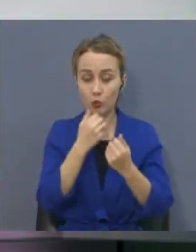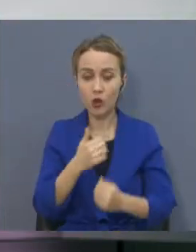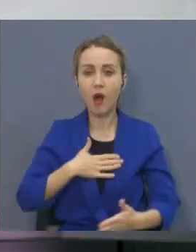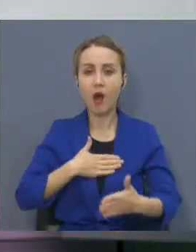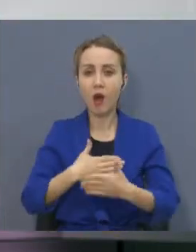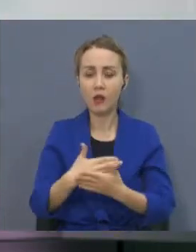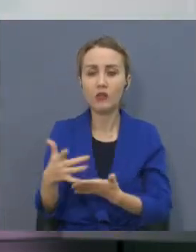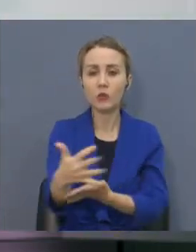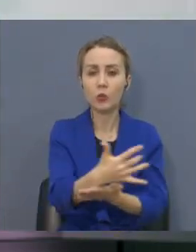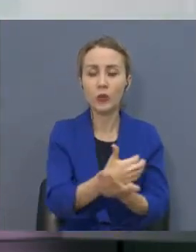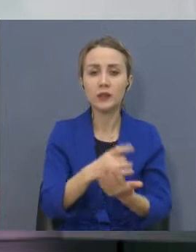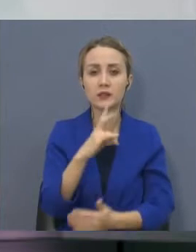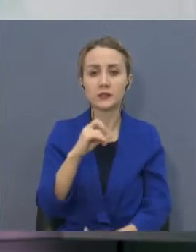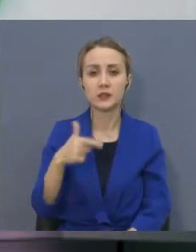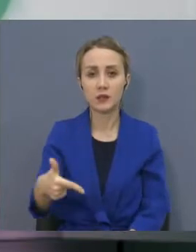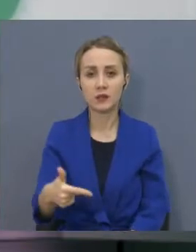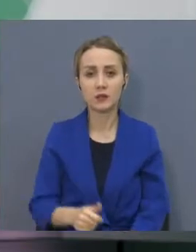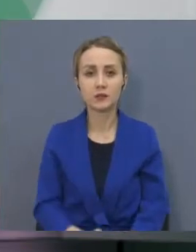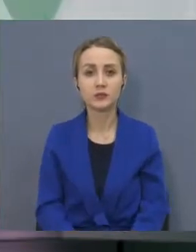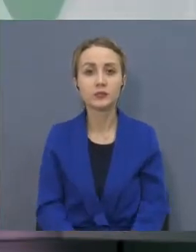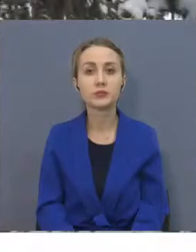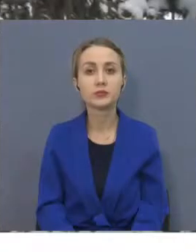работы по очистке снега.